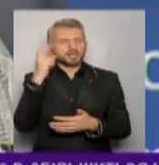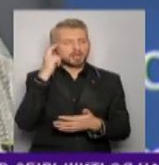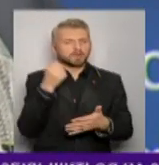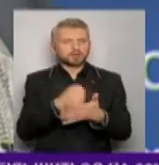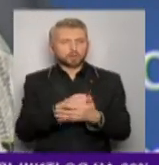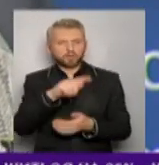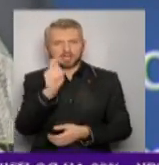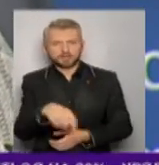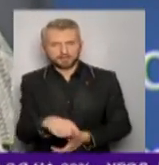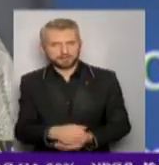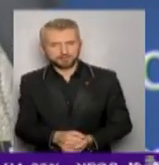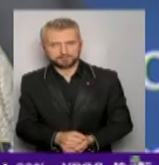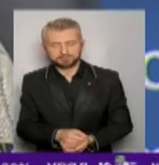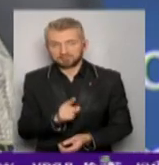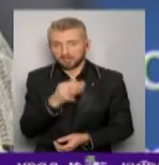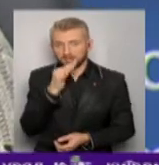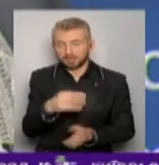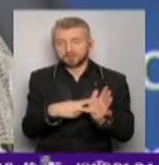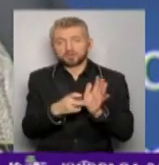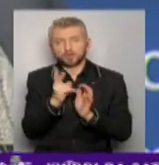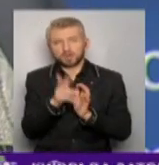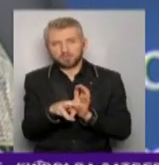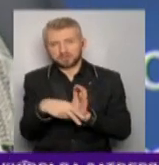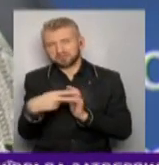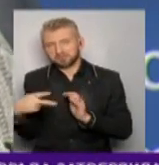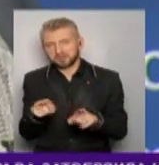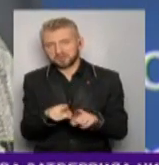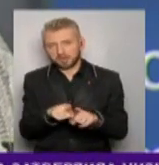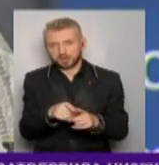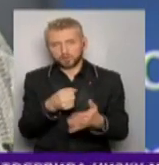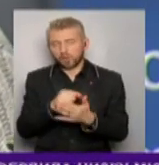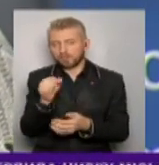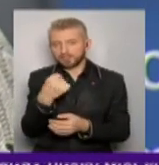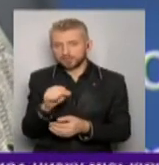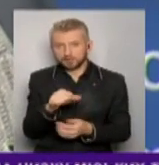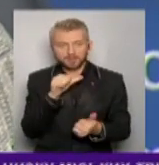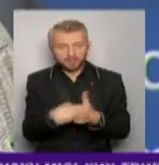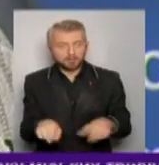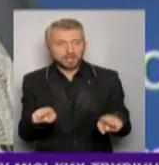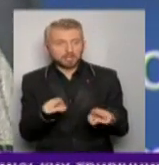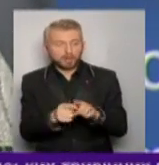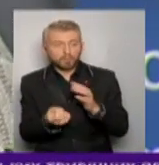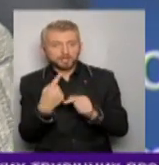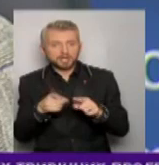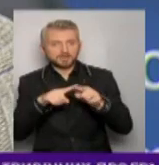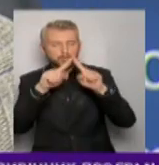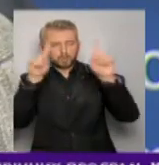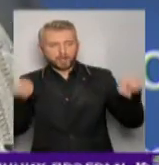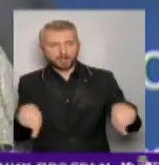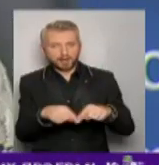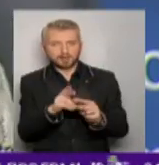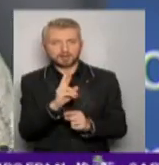війни. Він сказав, 700 кілометрів десь так, да, в Діївці. От саме так виник цей плакат, просто як